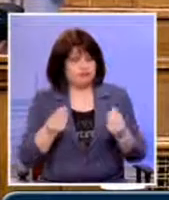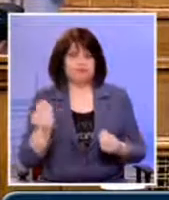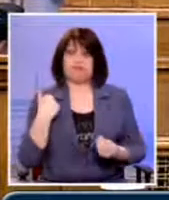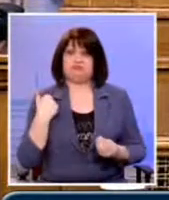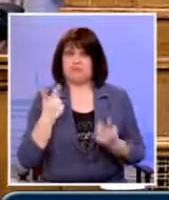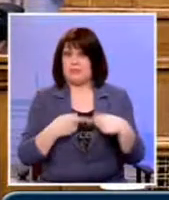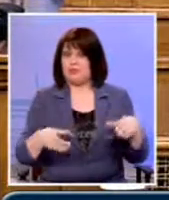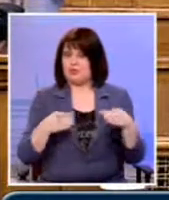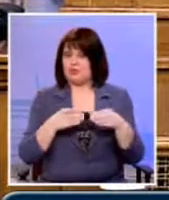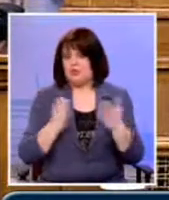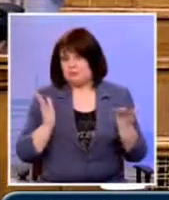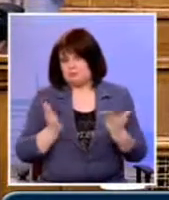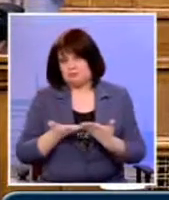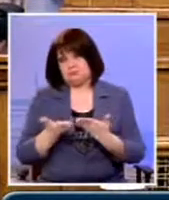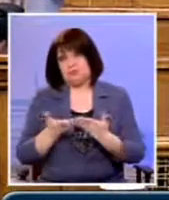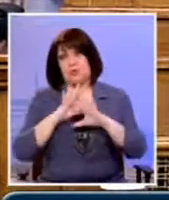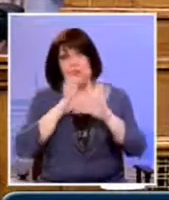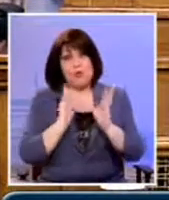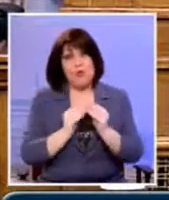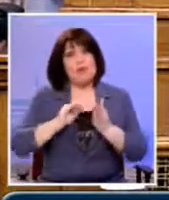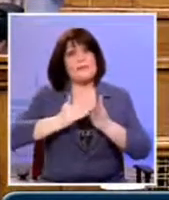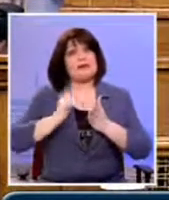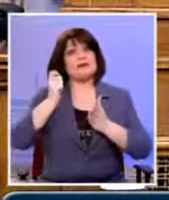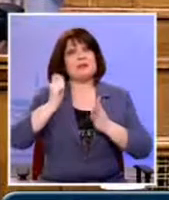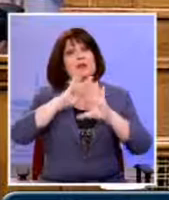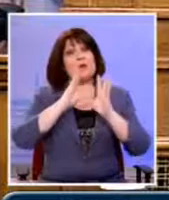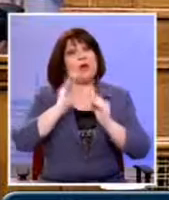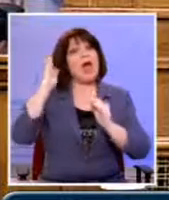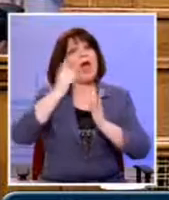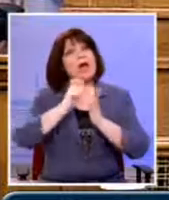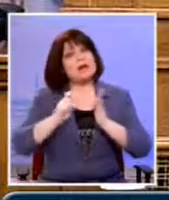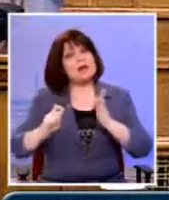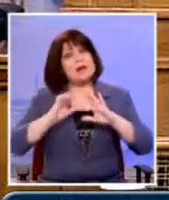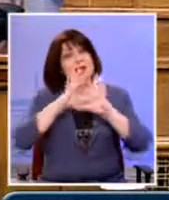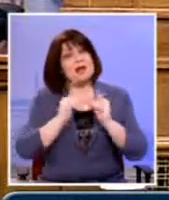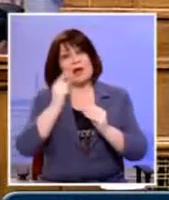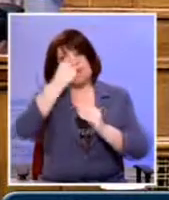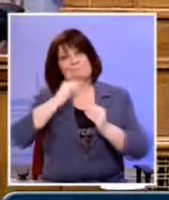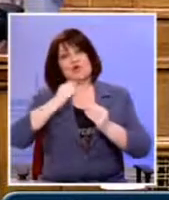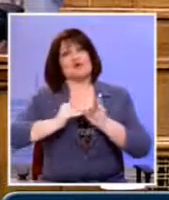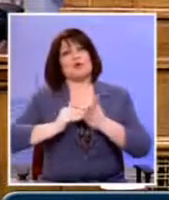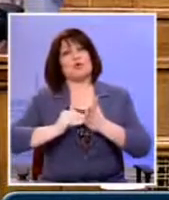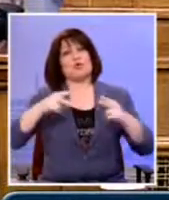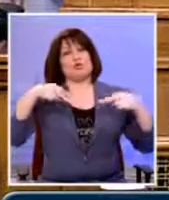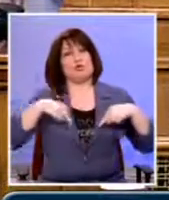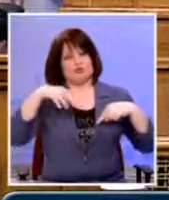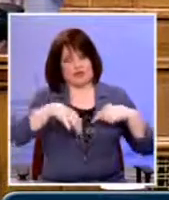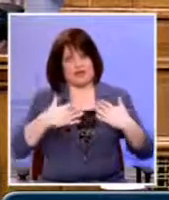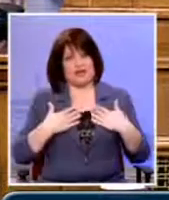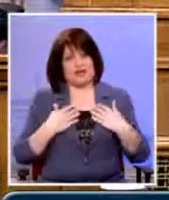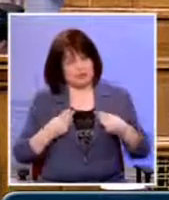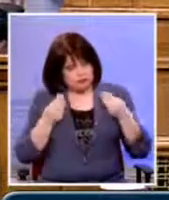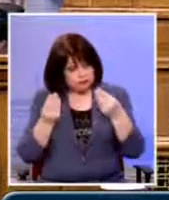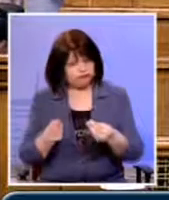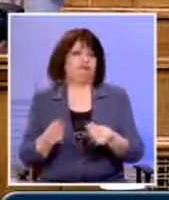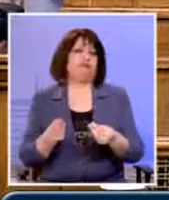Επιτροπής. Όλα τα αρχεία, υπηρεσιακά και πολιτικά, και όλο το προσωπικό του Υπουργείου είναι στη διάθεση της